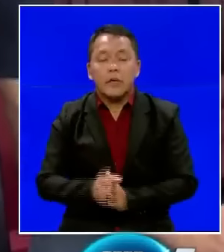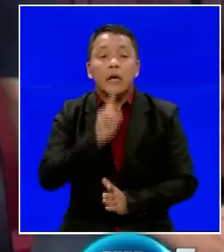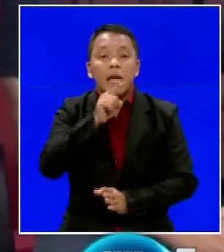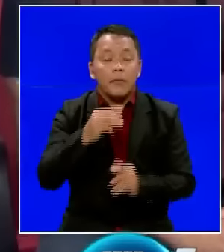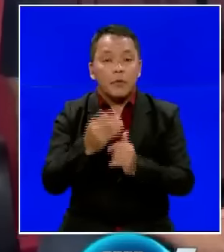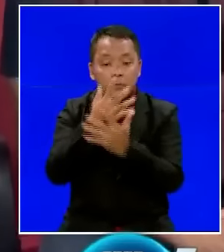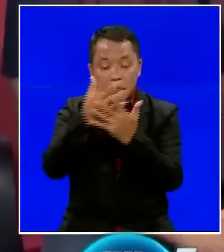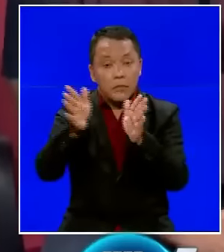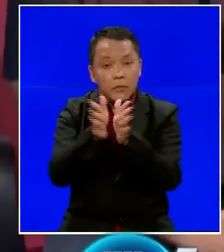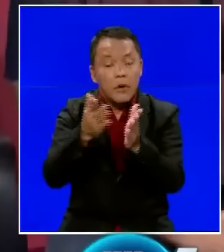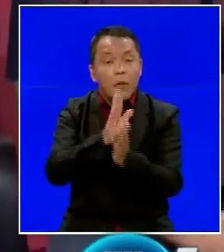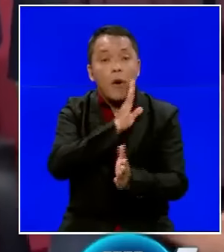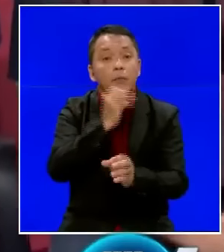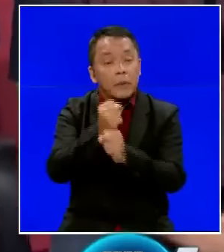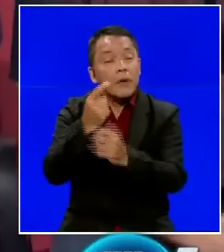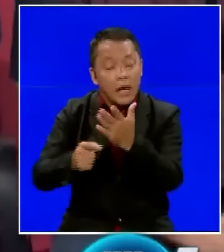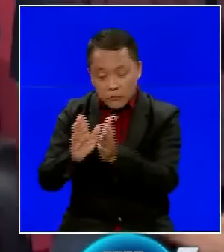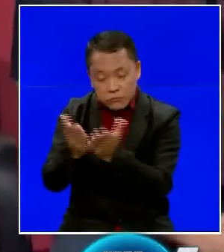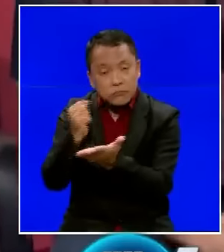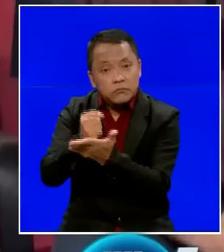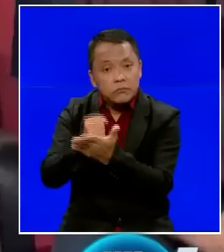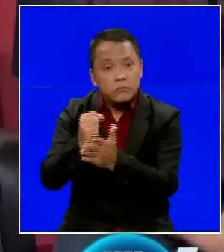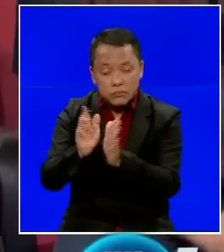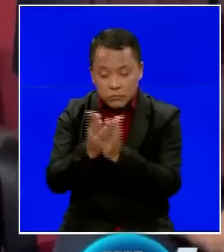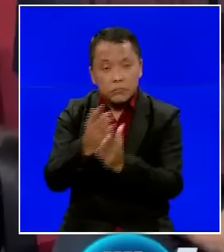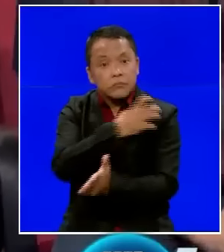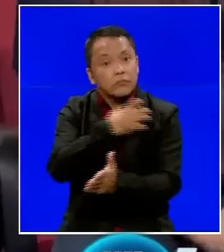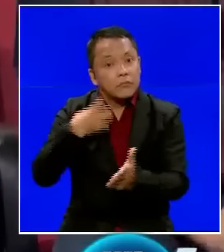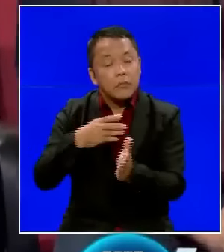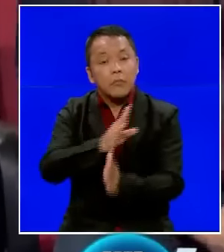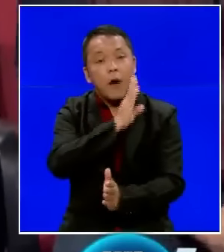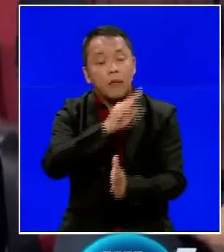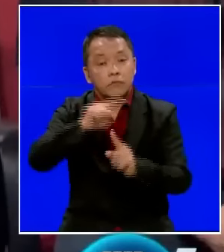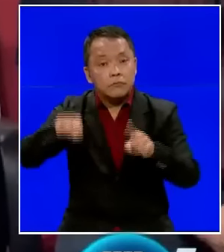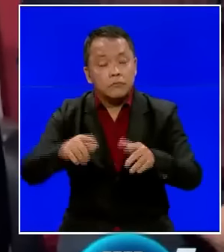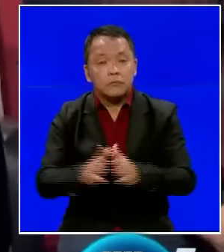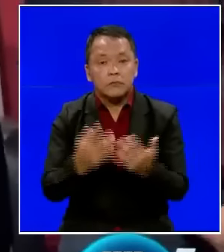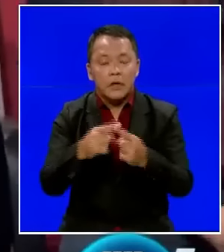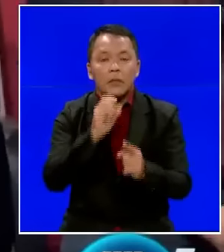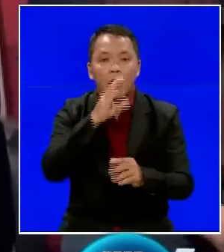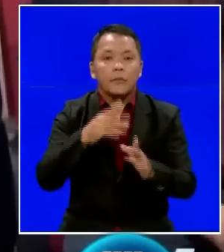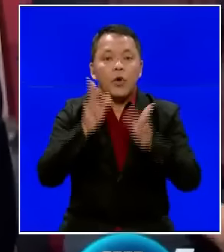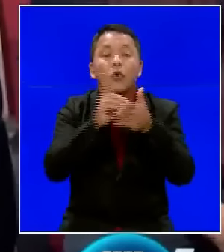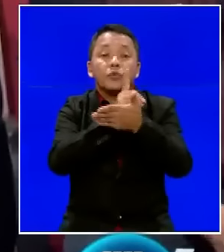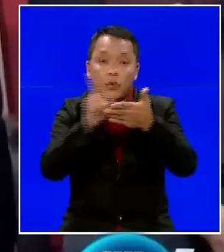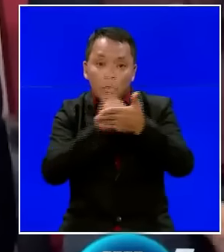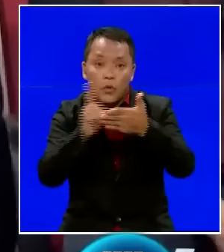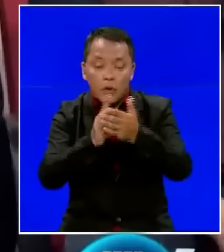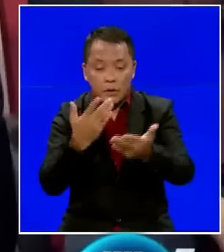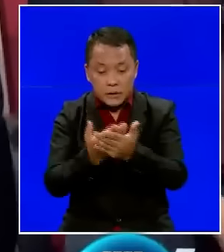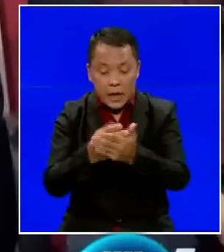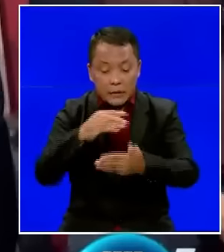นที่ปลอมเอกสารให้เขาทำงานอะไรล่ะพอเห็นบอกพาสปอร์ตอะไรก็ปลอมหมดเนี่ยนะแป้งก็บอกว่าเขามีคอนโดส่วนเ